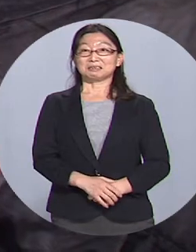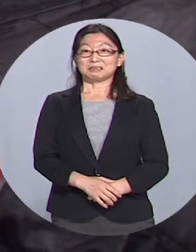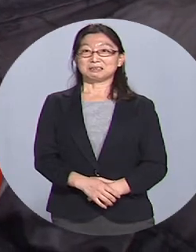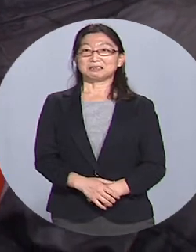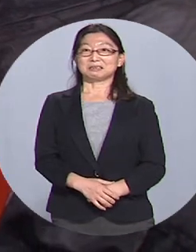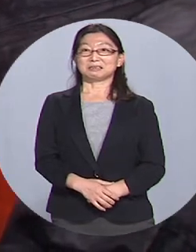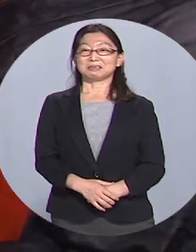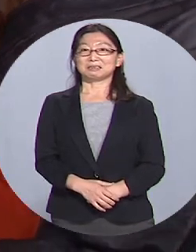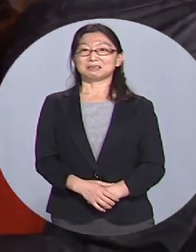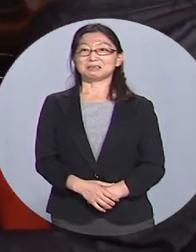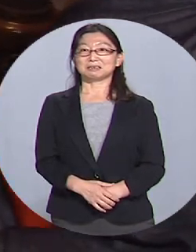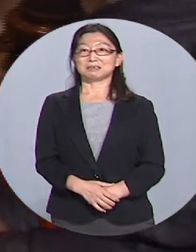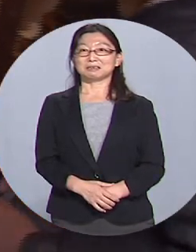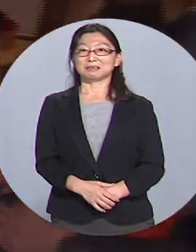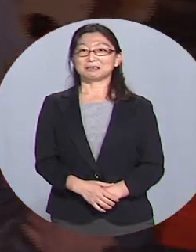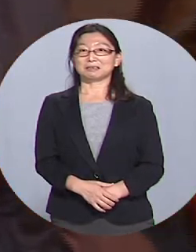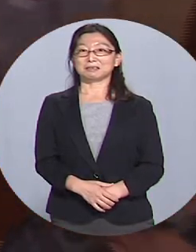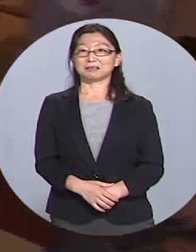う